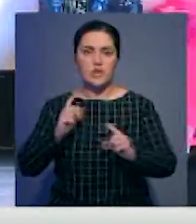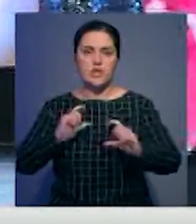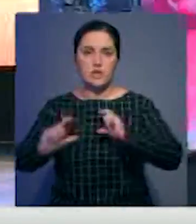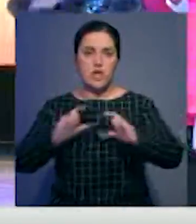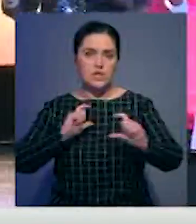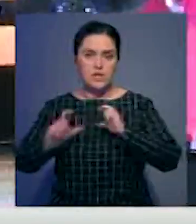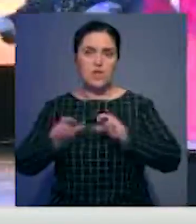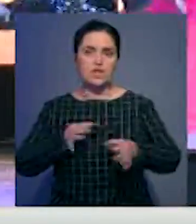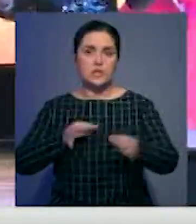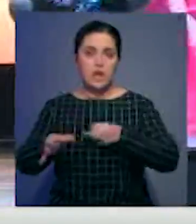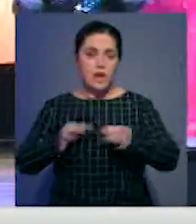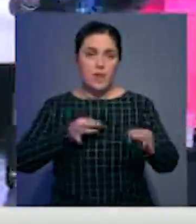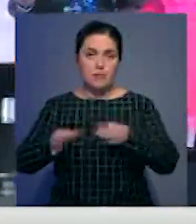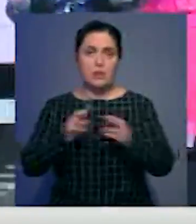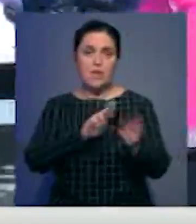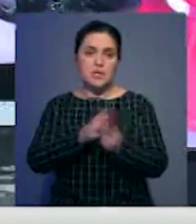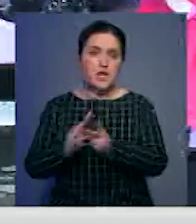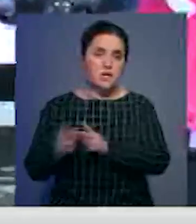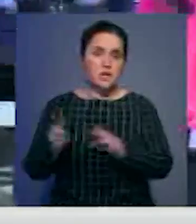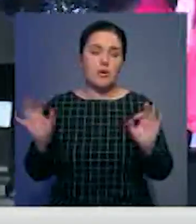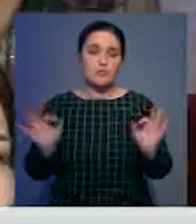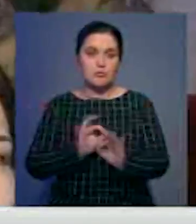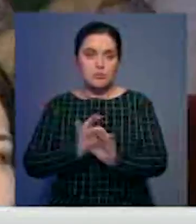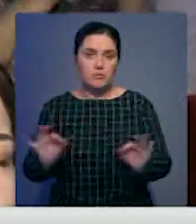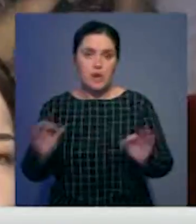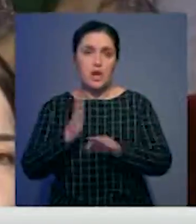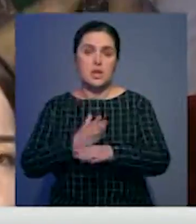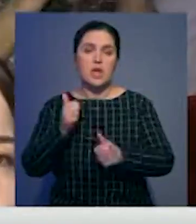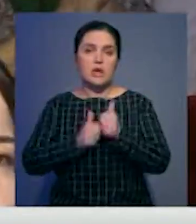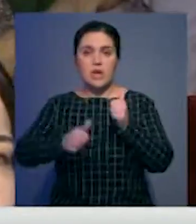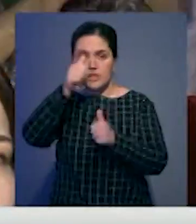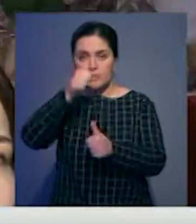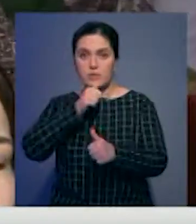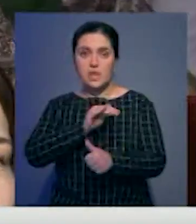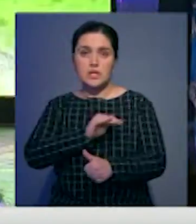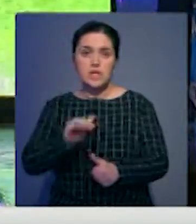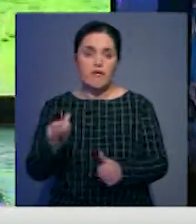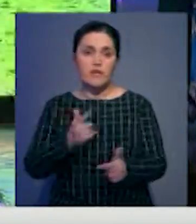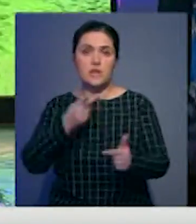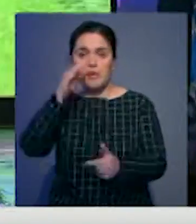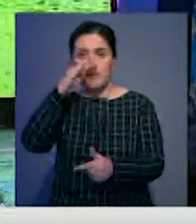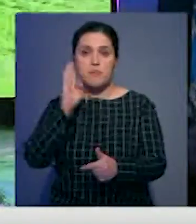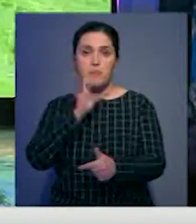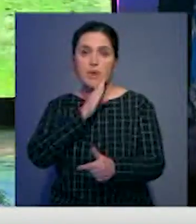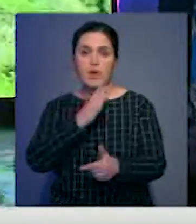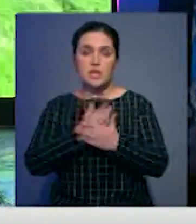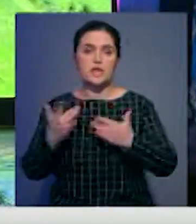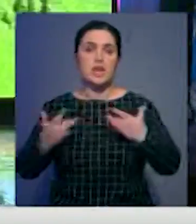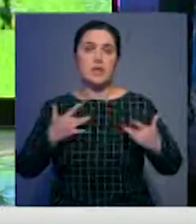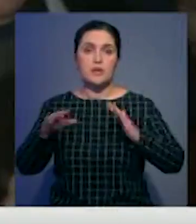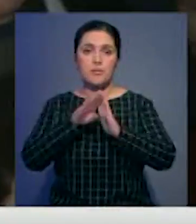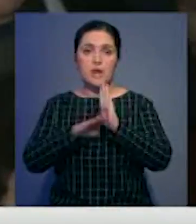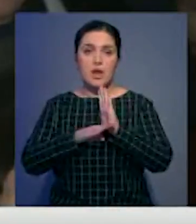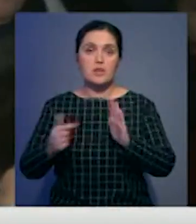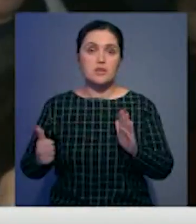шашки, шахматы, прикладное искусство, танцевальные и вокальные кружки. Каждый месяц дети готовят для родителей и педагогов концертную программу,